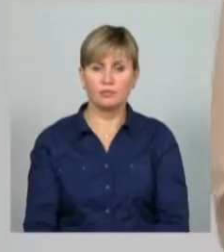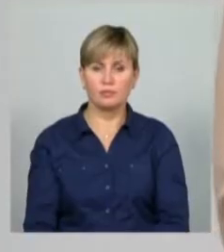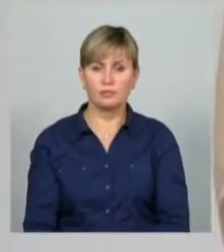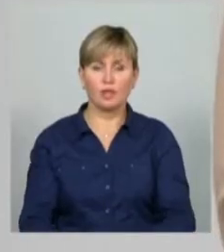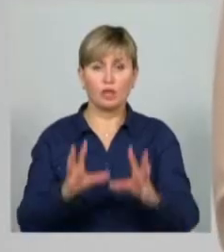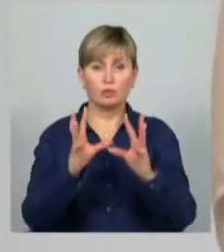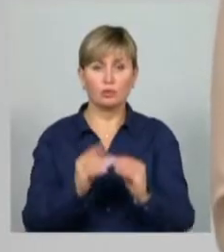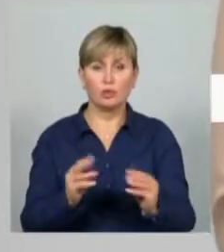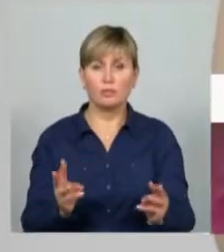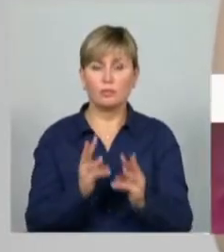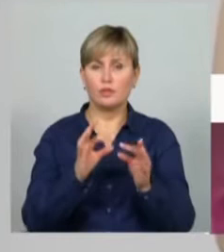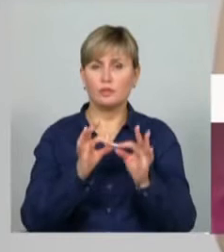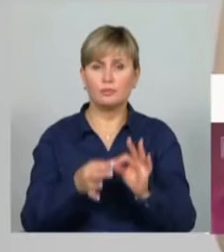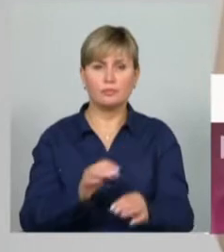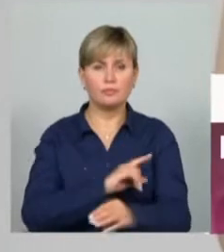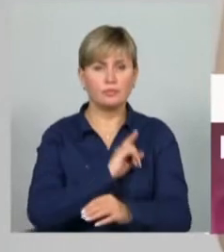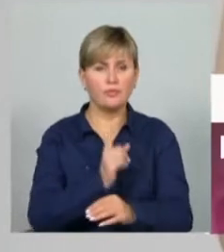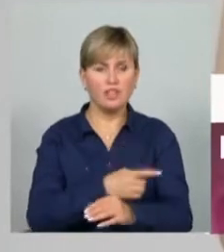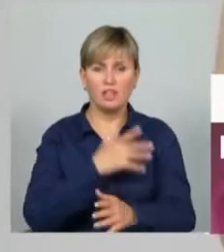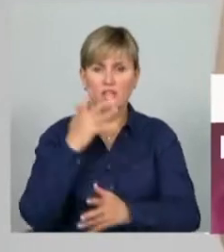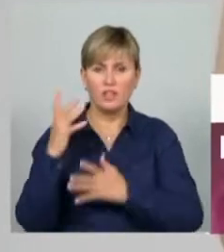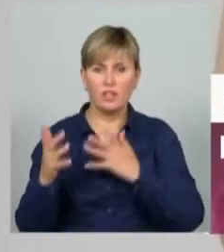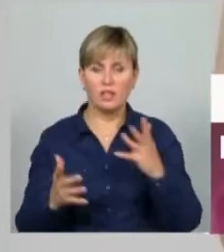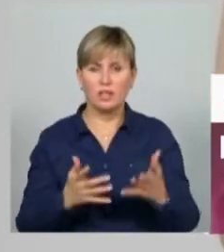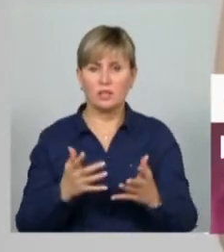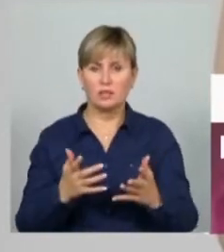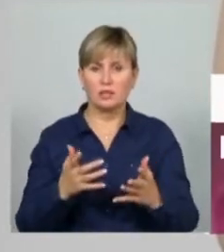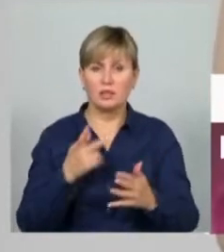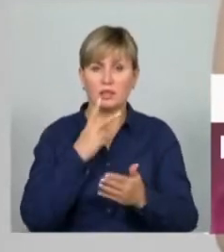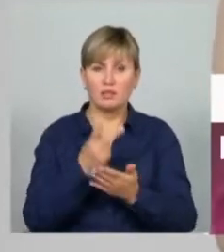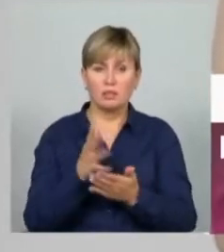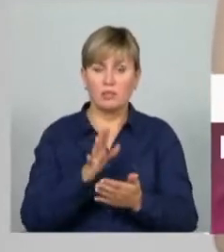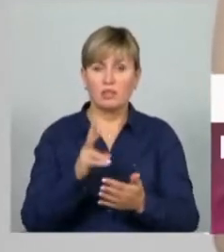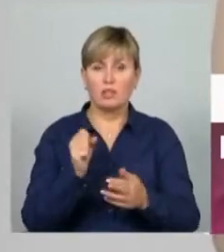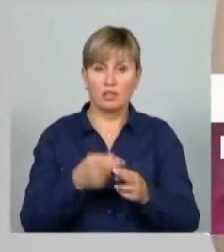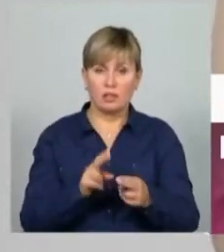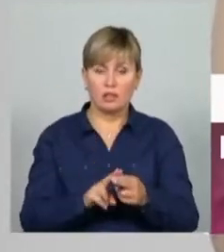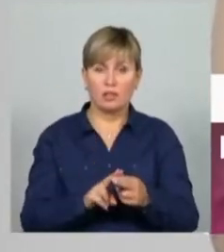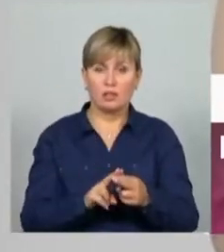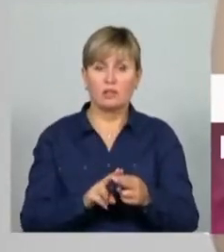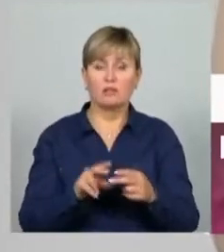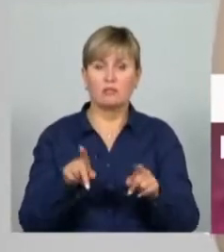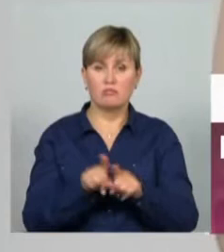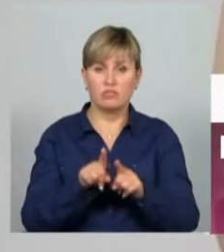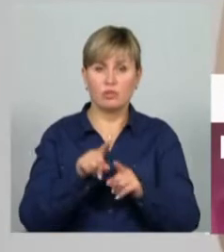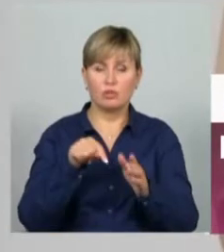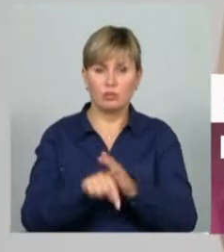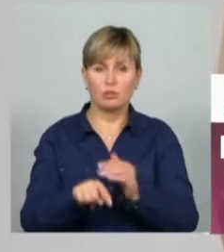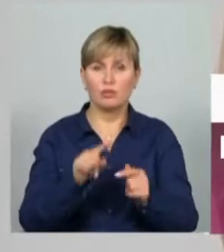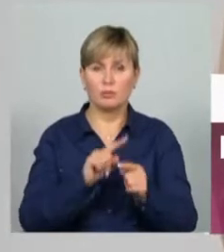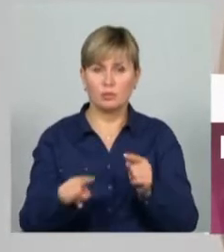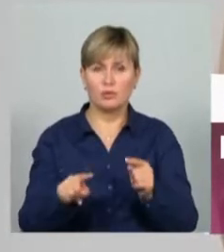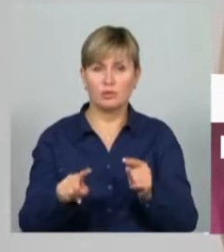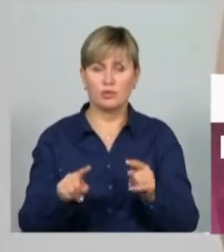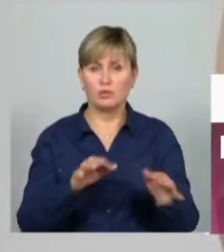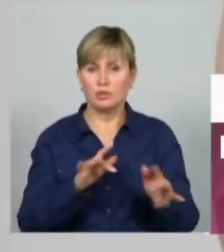Тушение пожара осложнялось сильным порывистым ветром, но несмотря на это, столичные огнеборцы оперативными